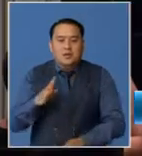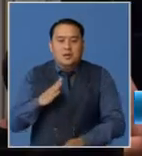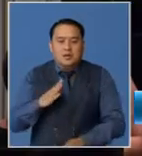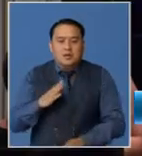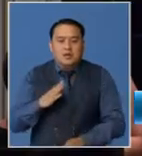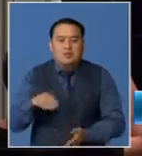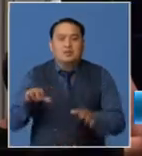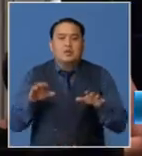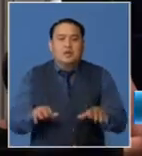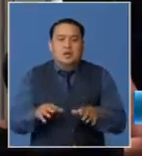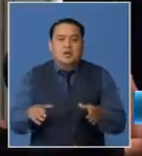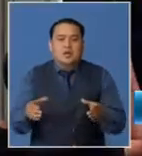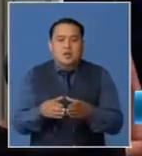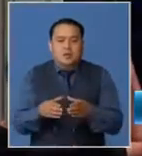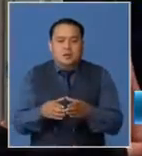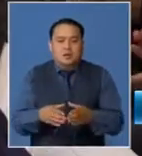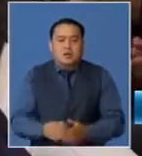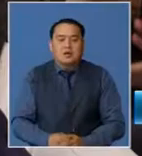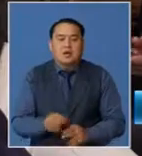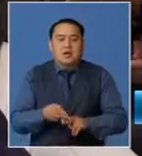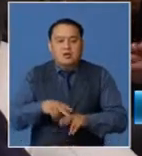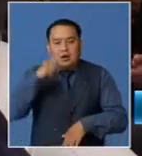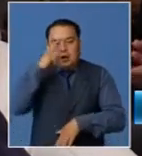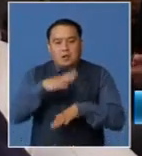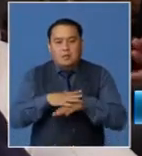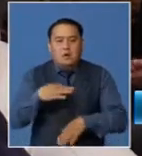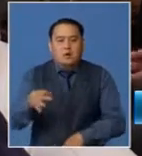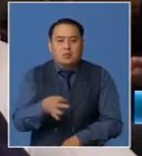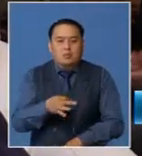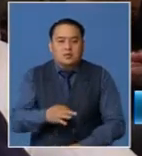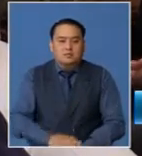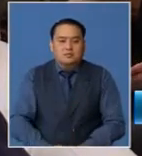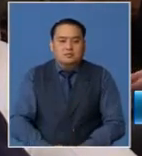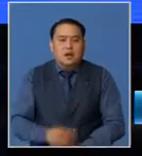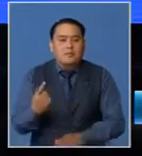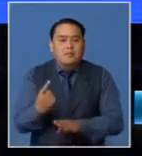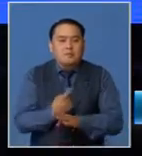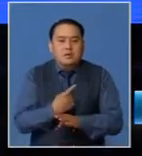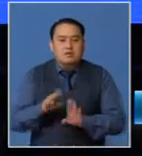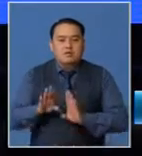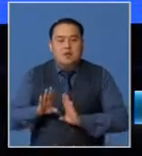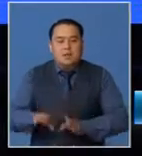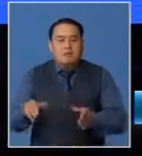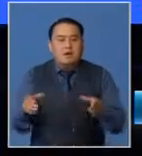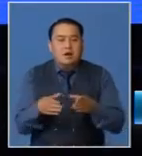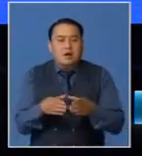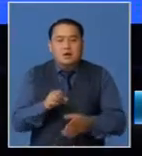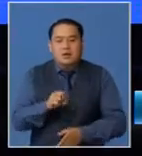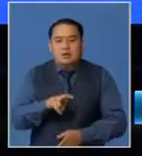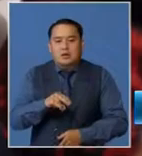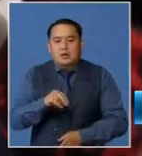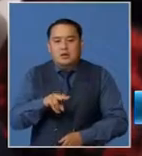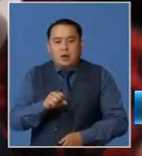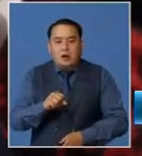письмами председателя Ассамблеи народа Казахстана и акима Алматинской области. Первый заместитель председателя АНК